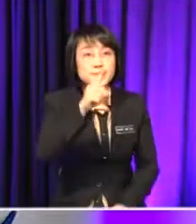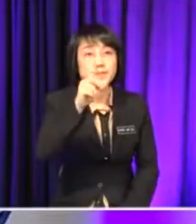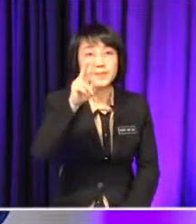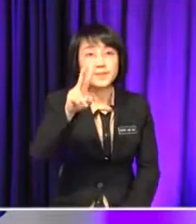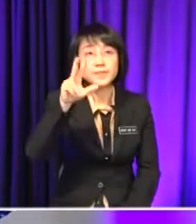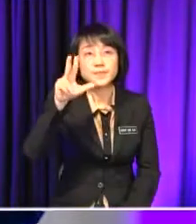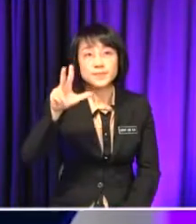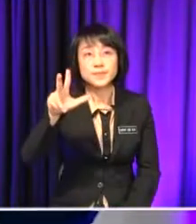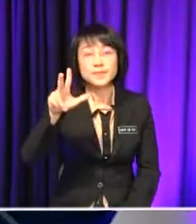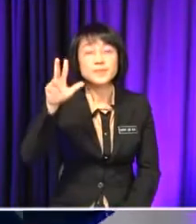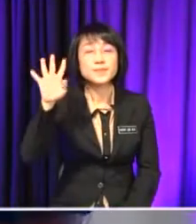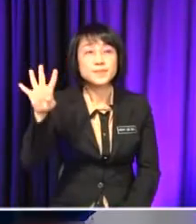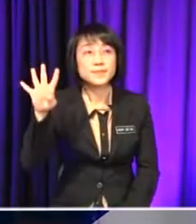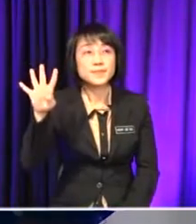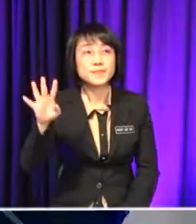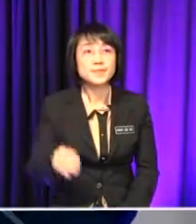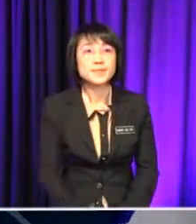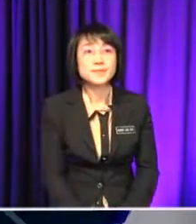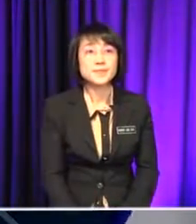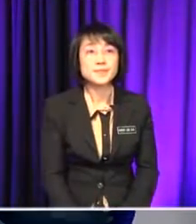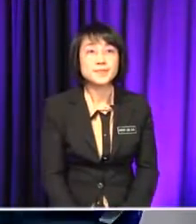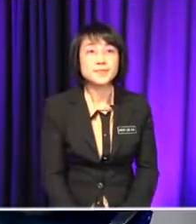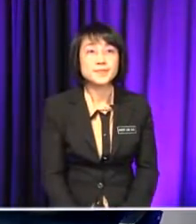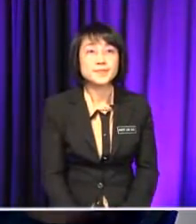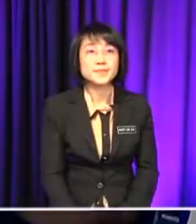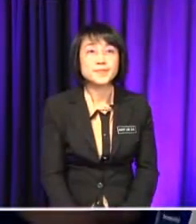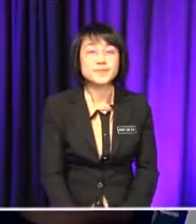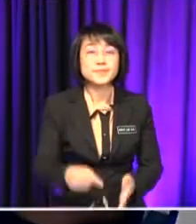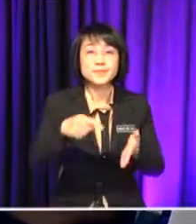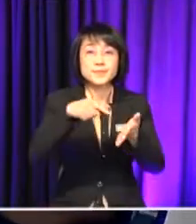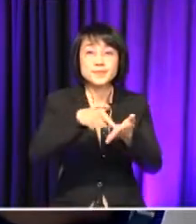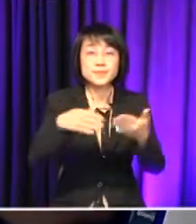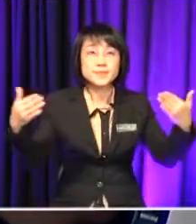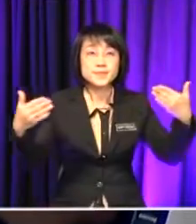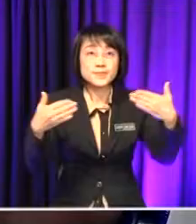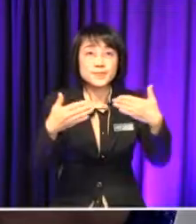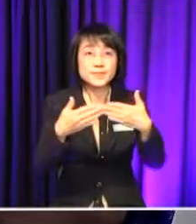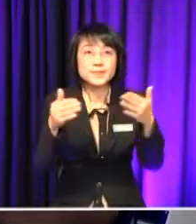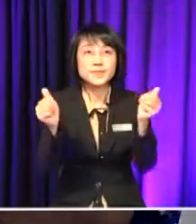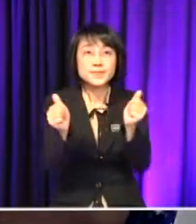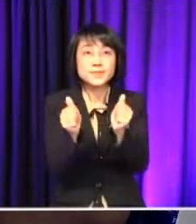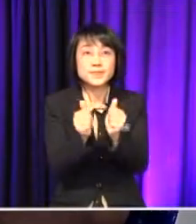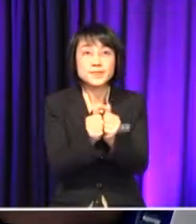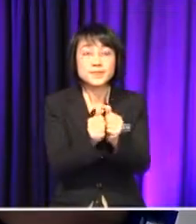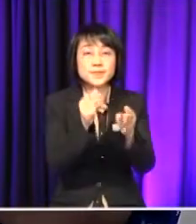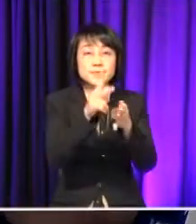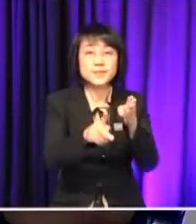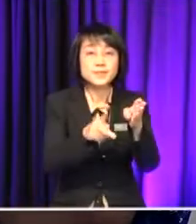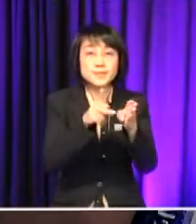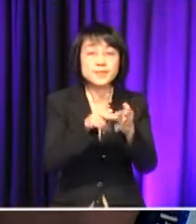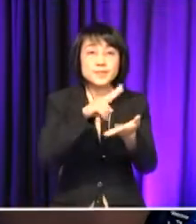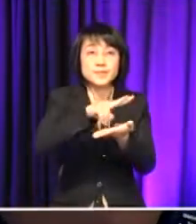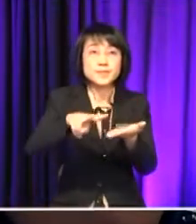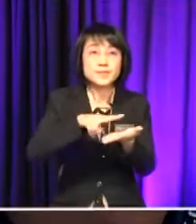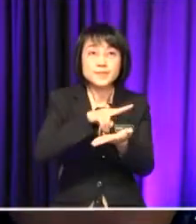3 dan juga 4. Oh, yang panjang sikit, cikgu. Ya, ini yang akan disambungkan dengan kabel video. Okey, kabel video